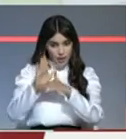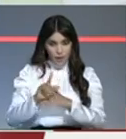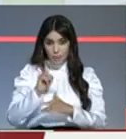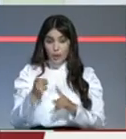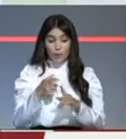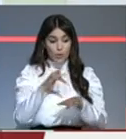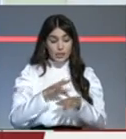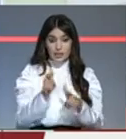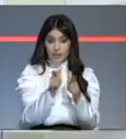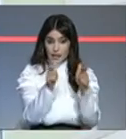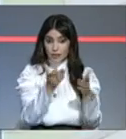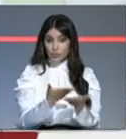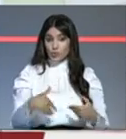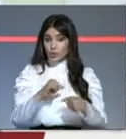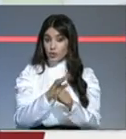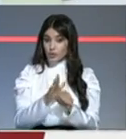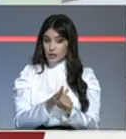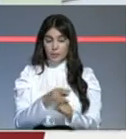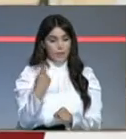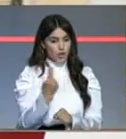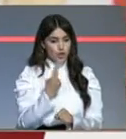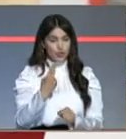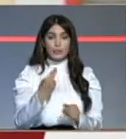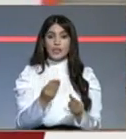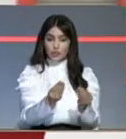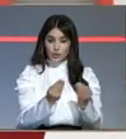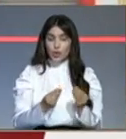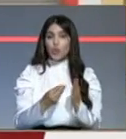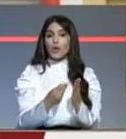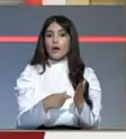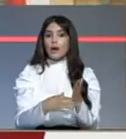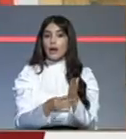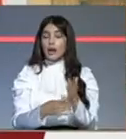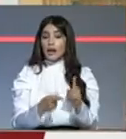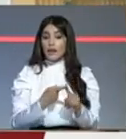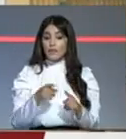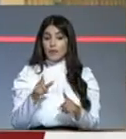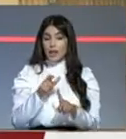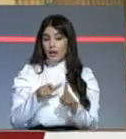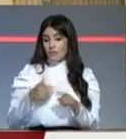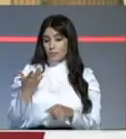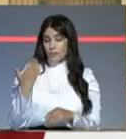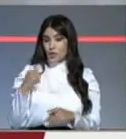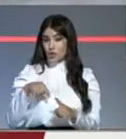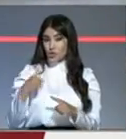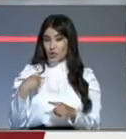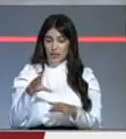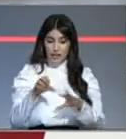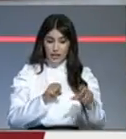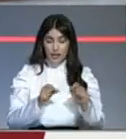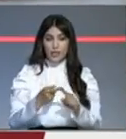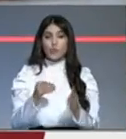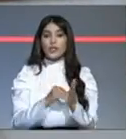المتضرره من جهه كولونا التي لم يتسنى لها الحصول على جثه الاهليه خلال الفتره السابقه تدعوها الى